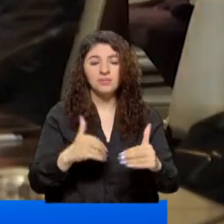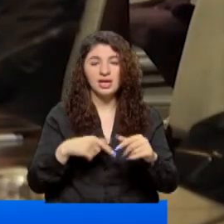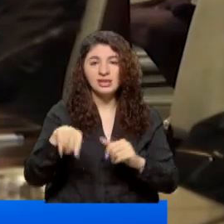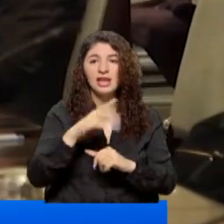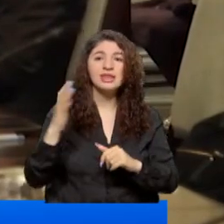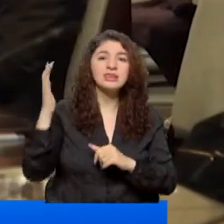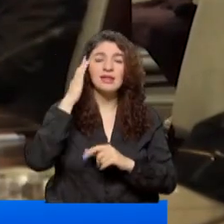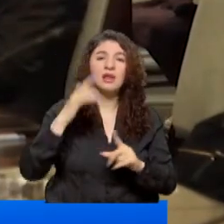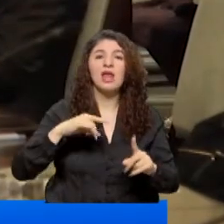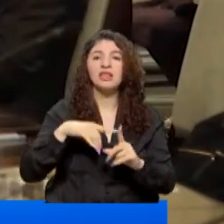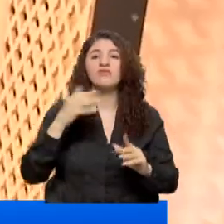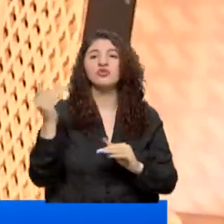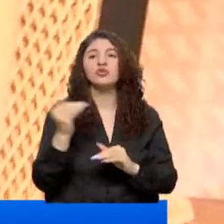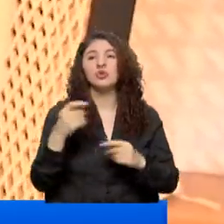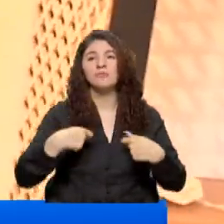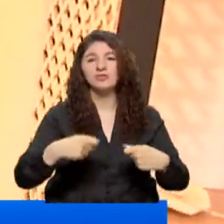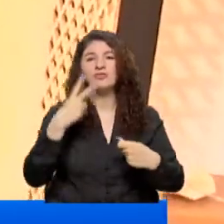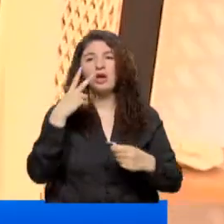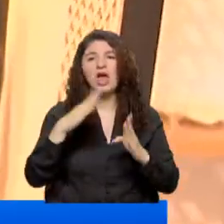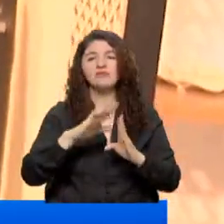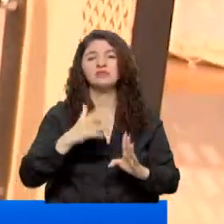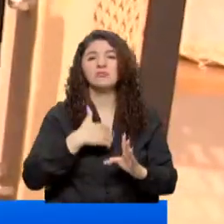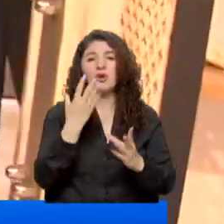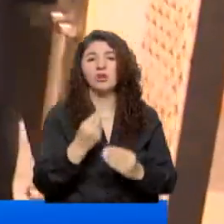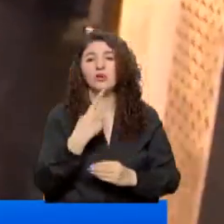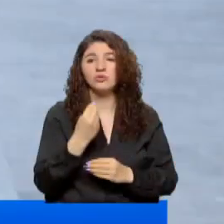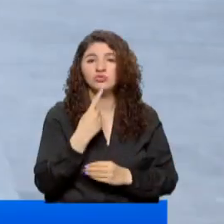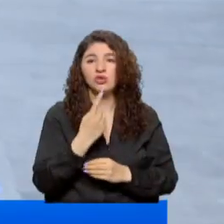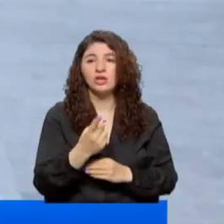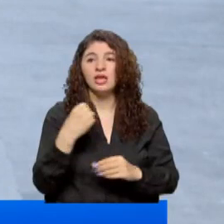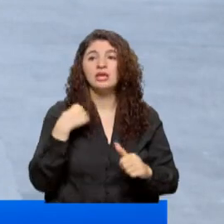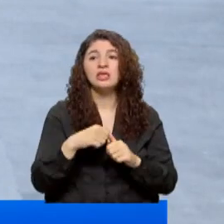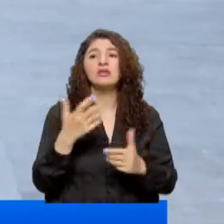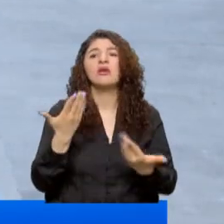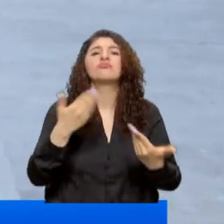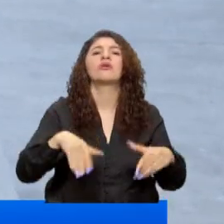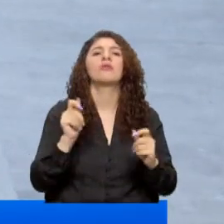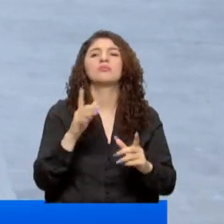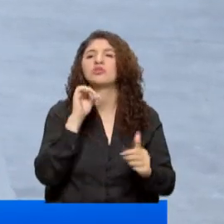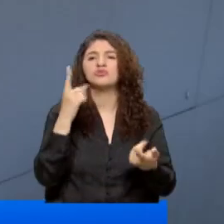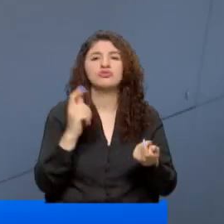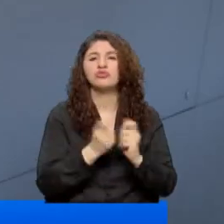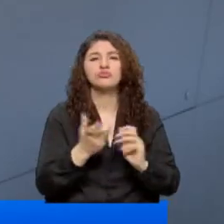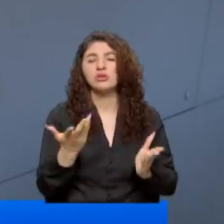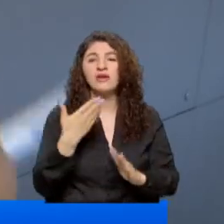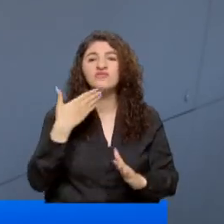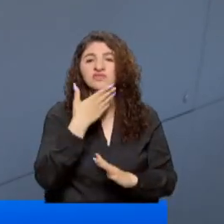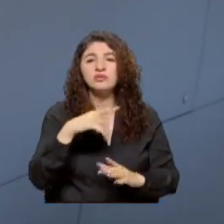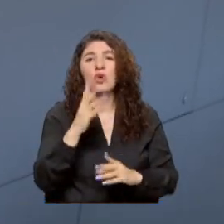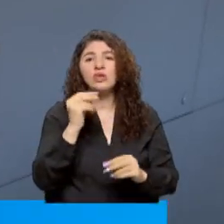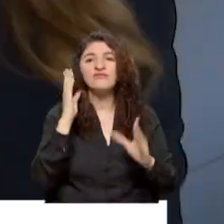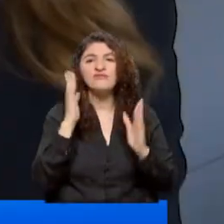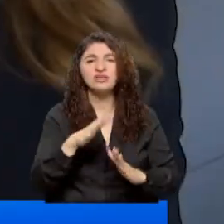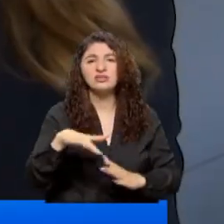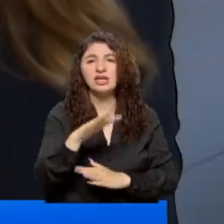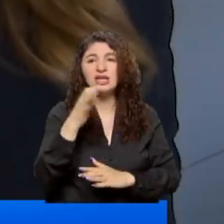Paketlerin temel amacının sana uygun maliyetli ev sahibi olmak olduğunu aktardı iğne alınamaz hiç bir şey değişmiyor ki fırsatçılar